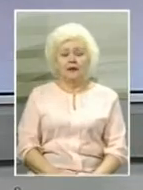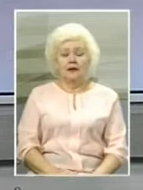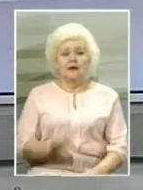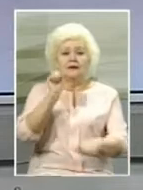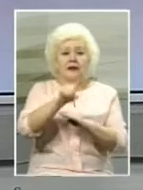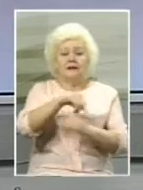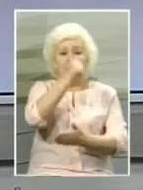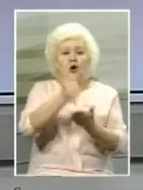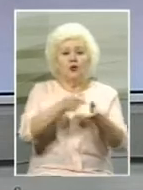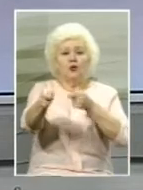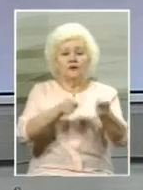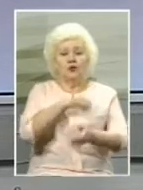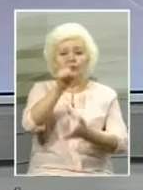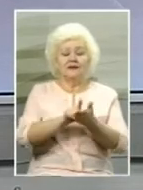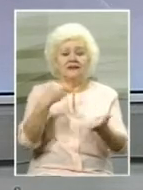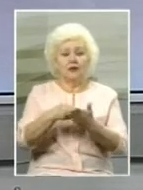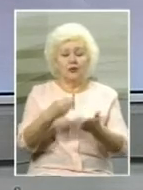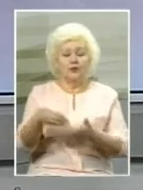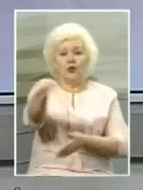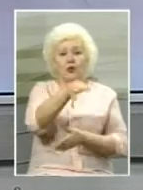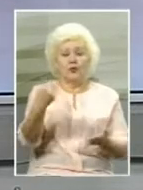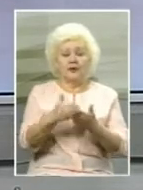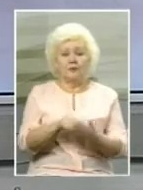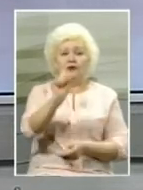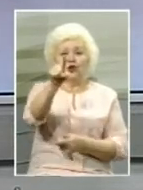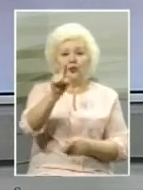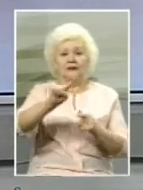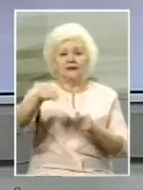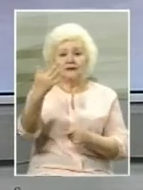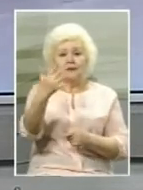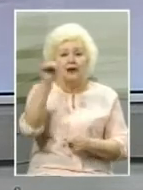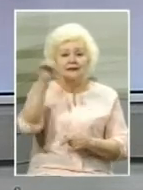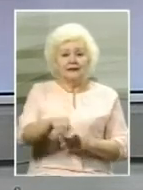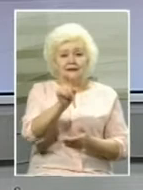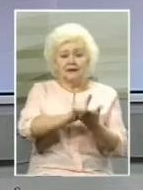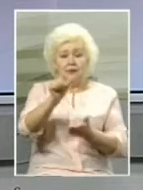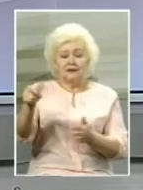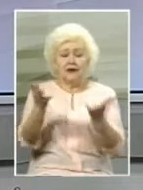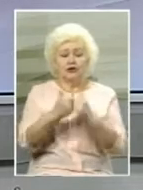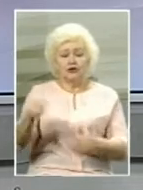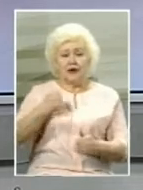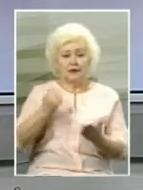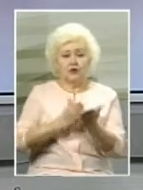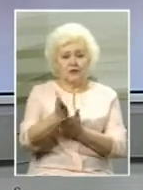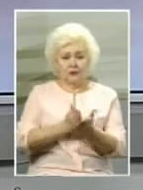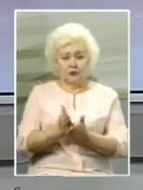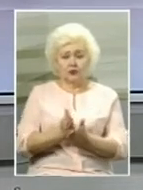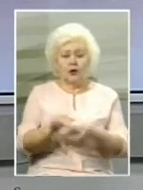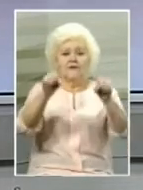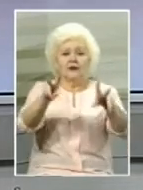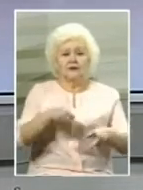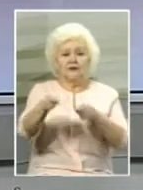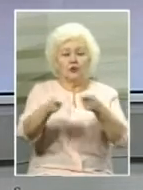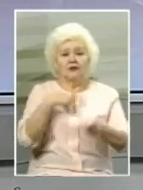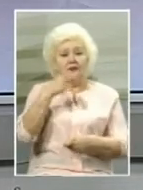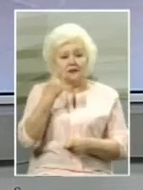За даними Головного управління Пенсійного фонду, в області майже 11,5 тисяч пенсіонерів з числа військовослужбовців. Фахівці